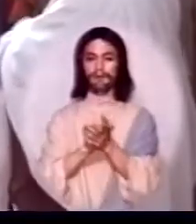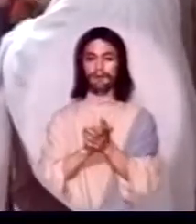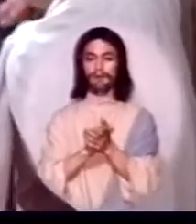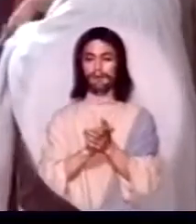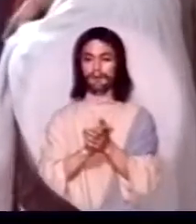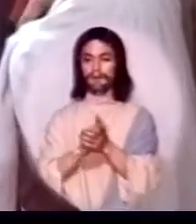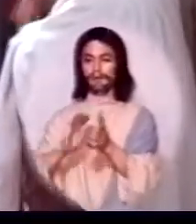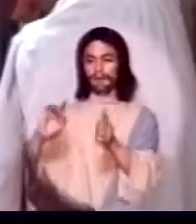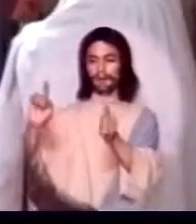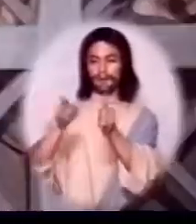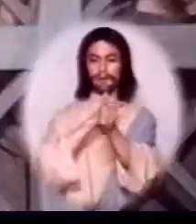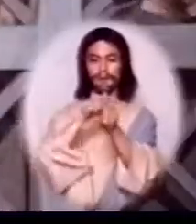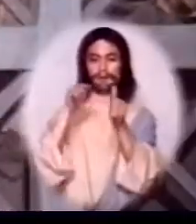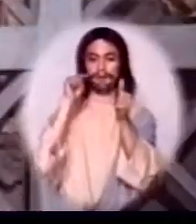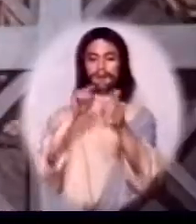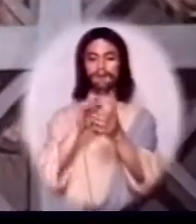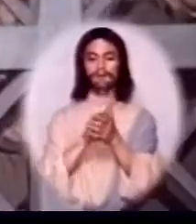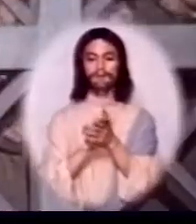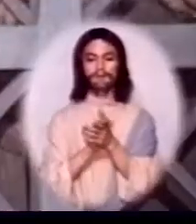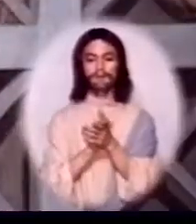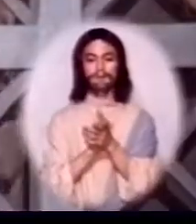여봐라, 내 우차라!